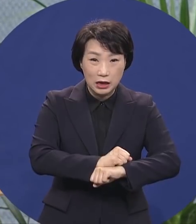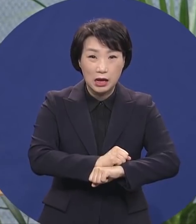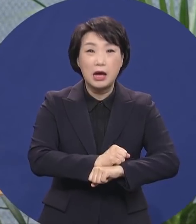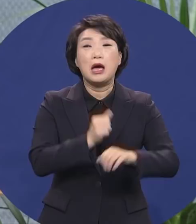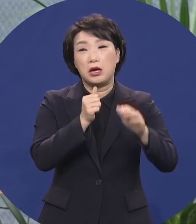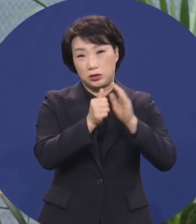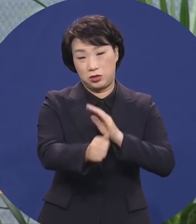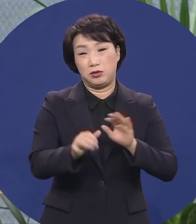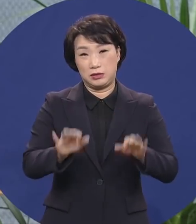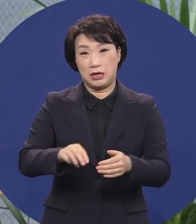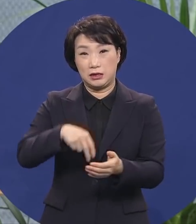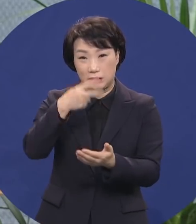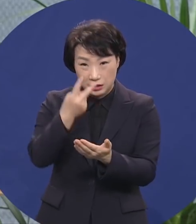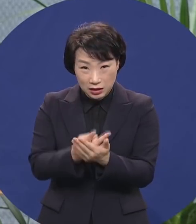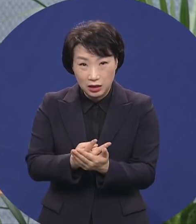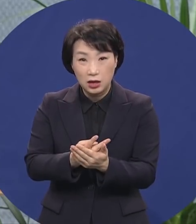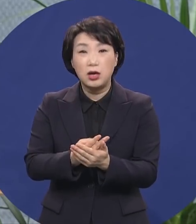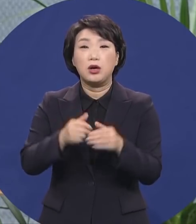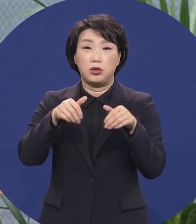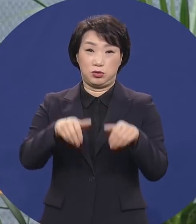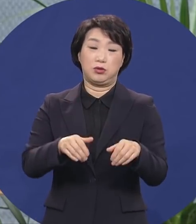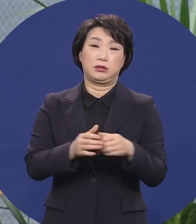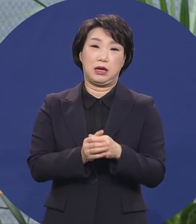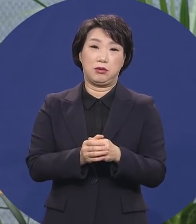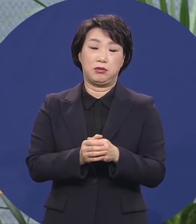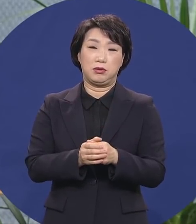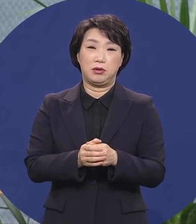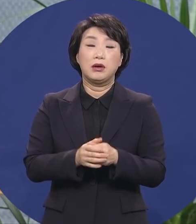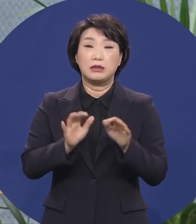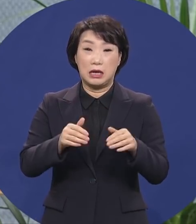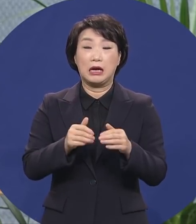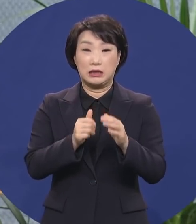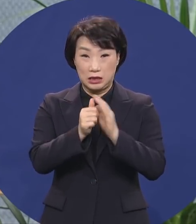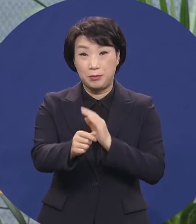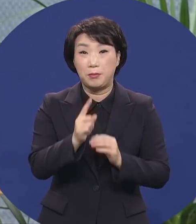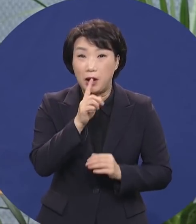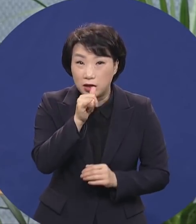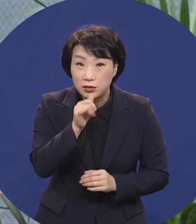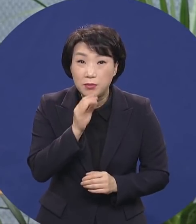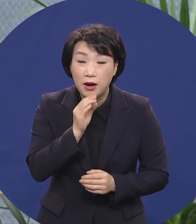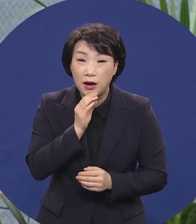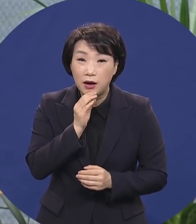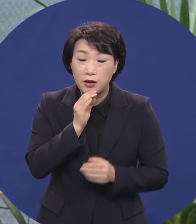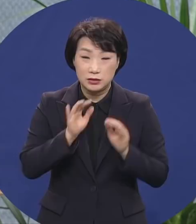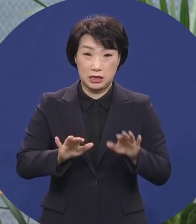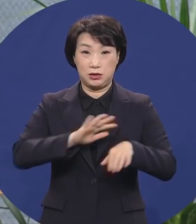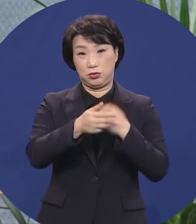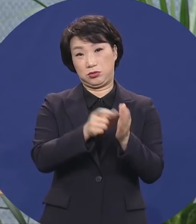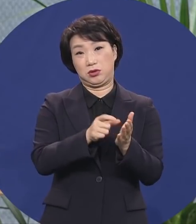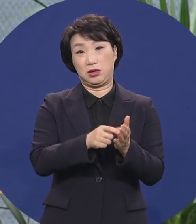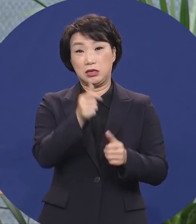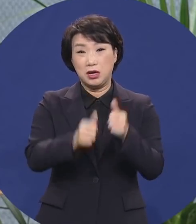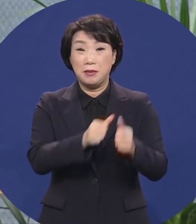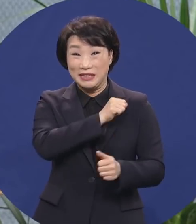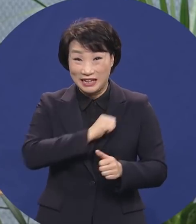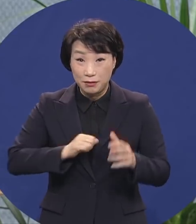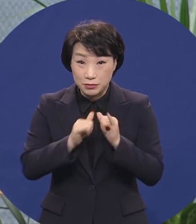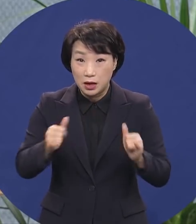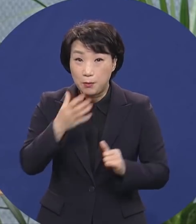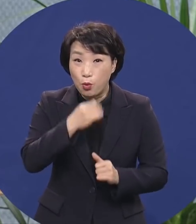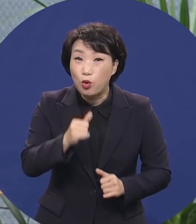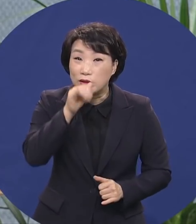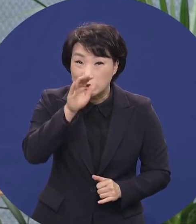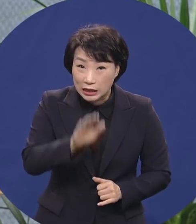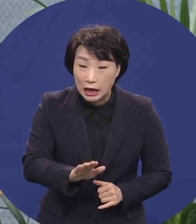넘어짐의 앞제비다 그랬어요. 자, 시험을 참는 자가 복이 있다. 참는다는